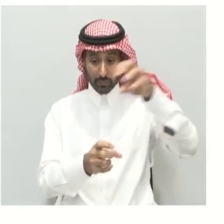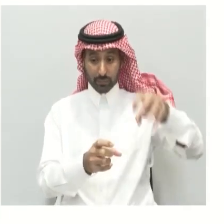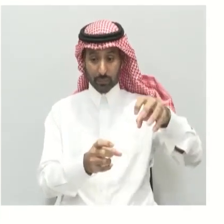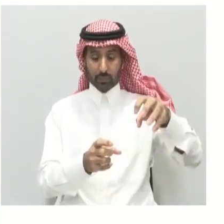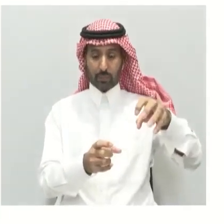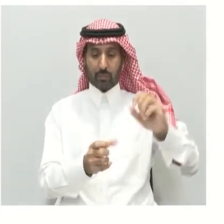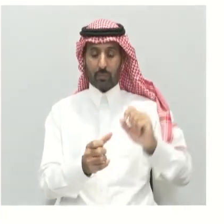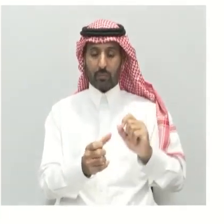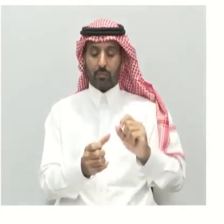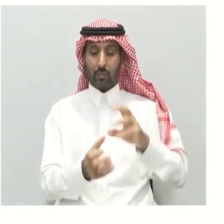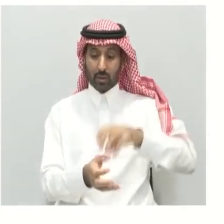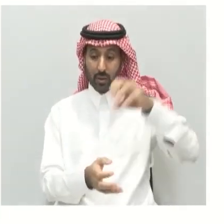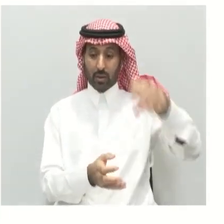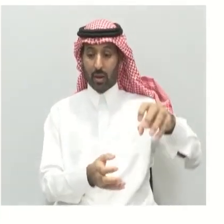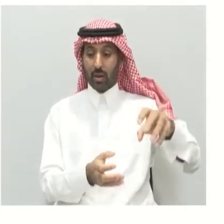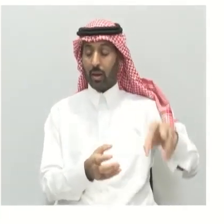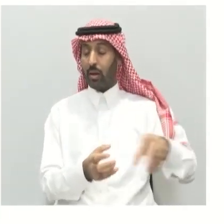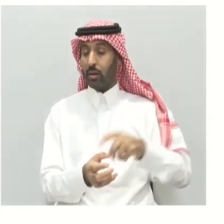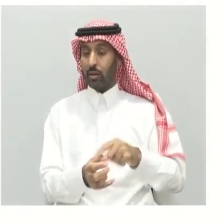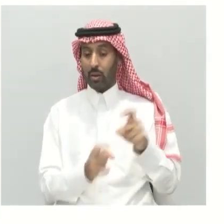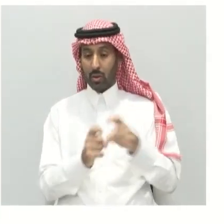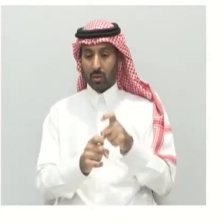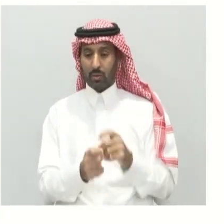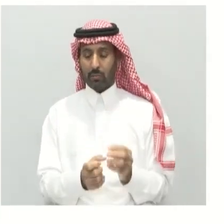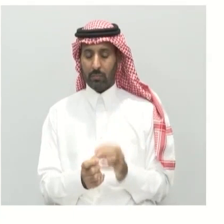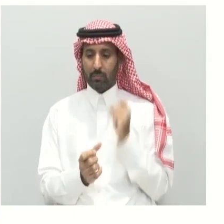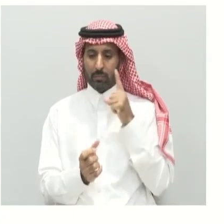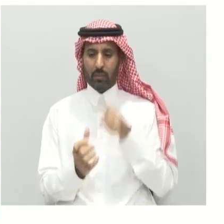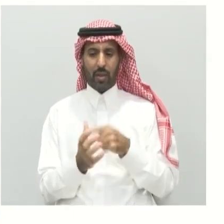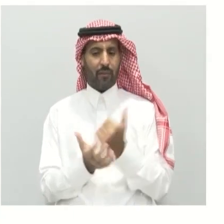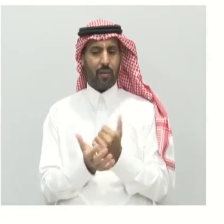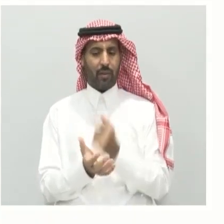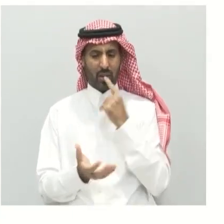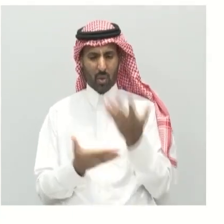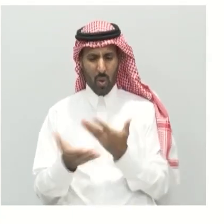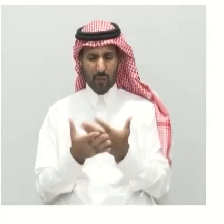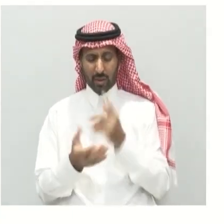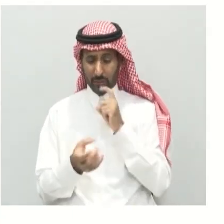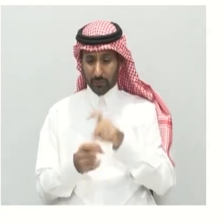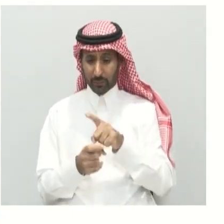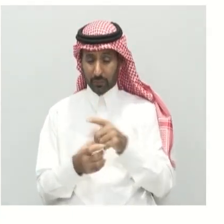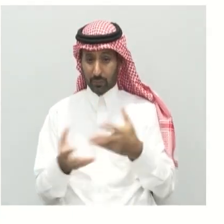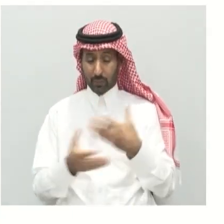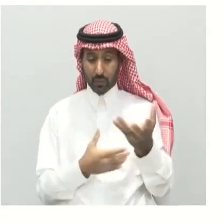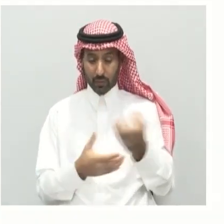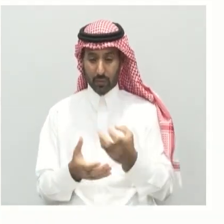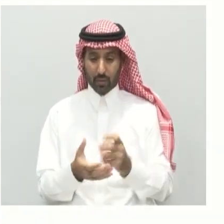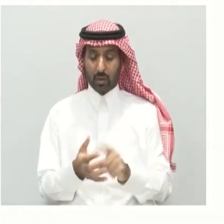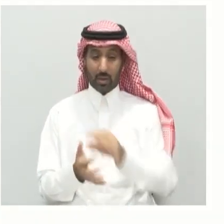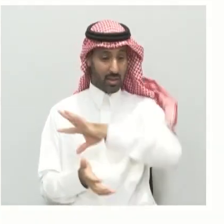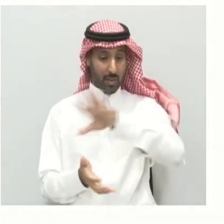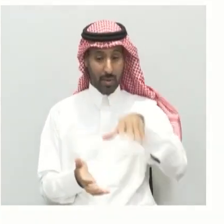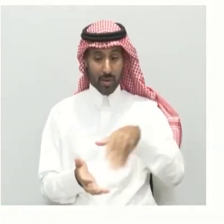الالكترونات اذا هذه اهم فكره من ماذا من خواص تفاعلات الاكسده والاختزال انه